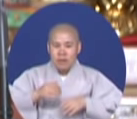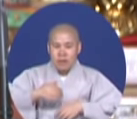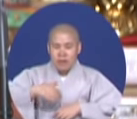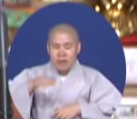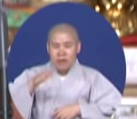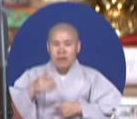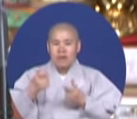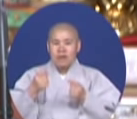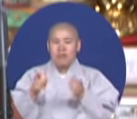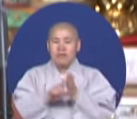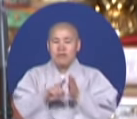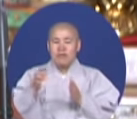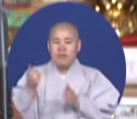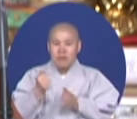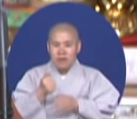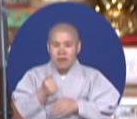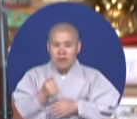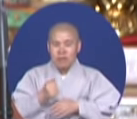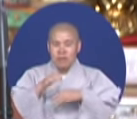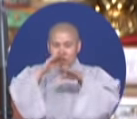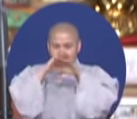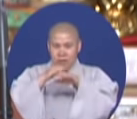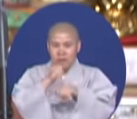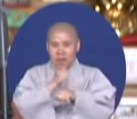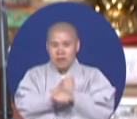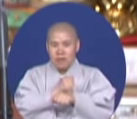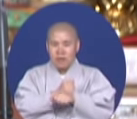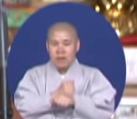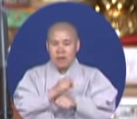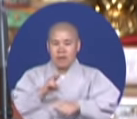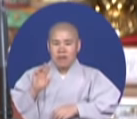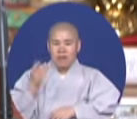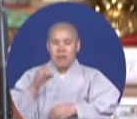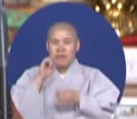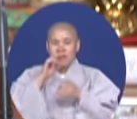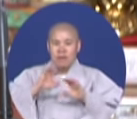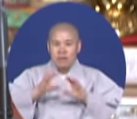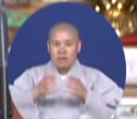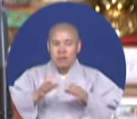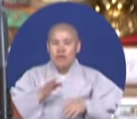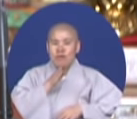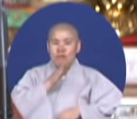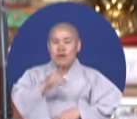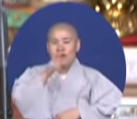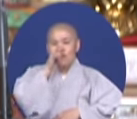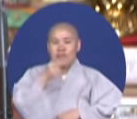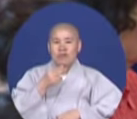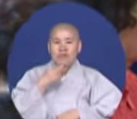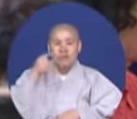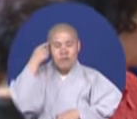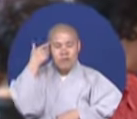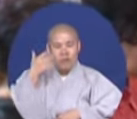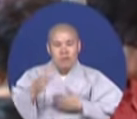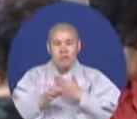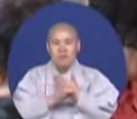거지. 어떤 분은 나무 아미타불 한참 하고 나서 극락세계가 정말 있을까요?